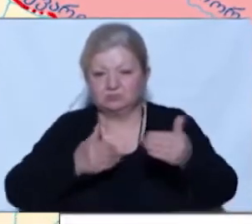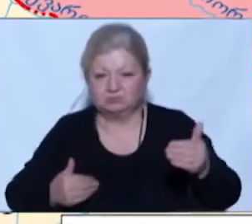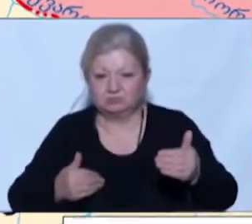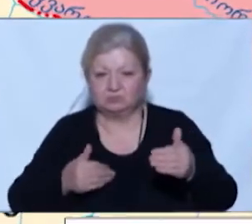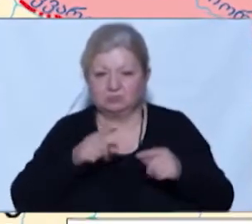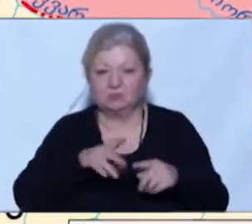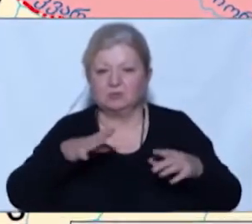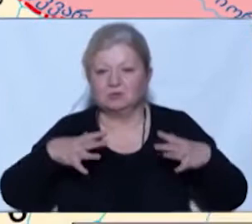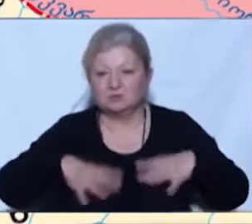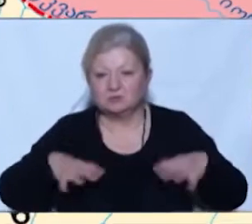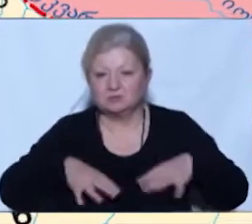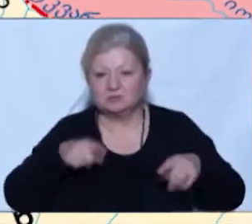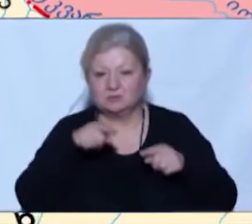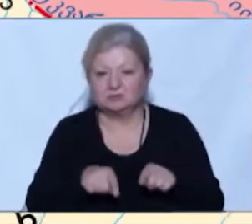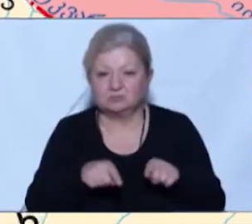საქართველო და ის